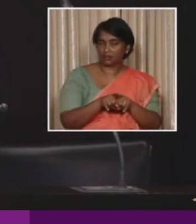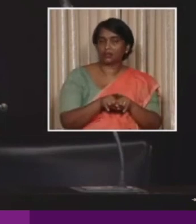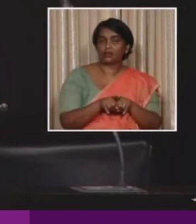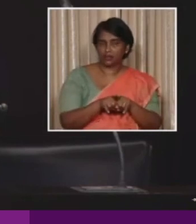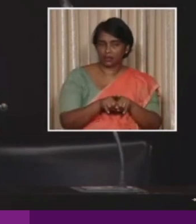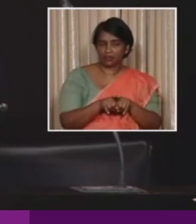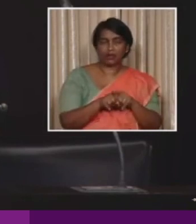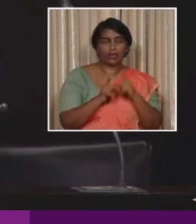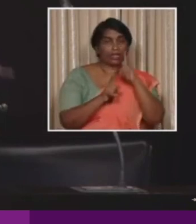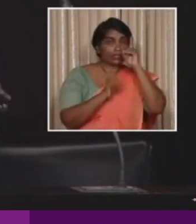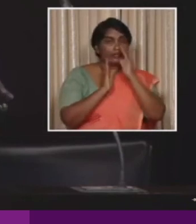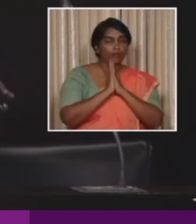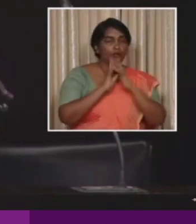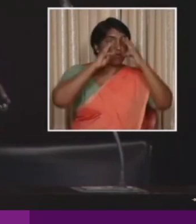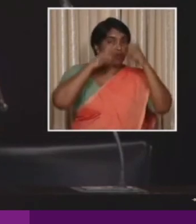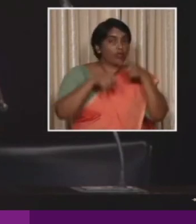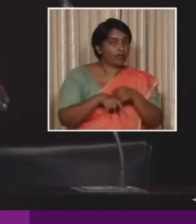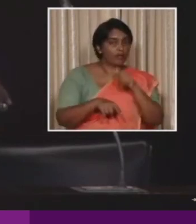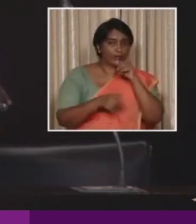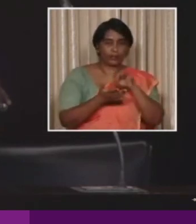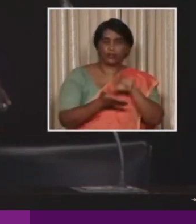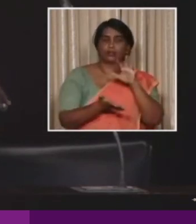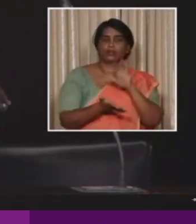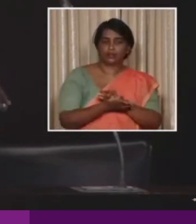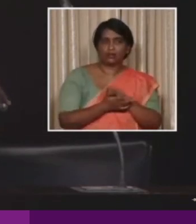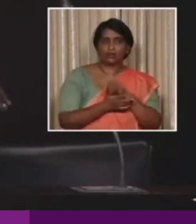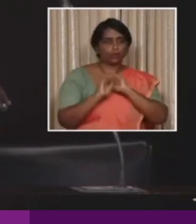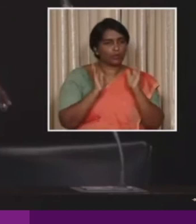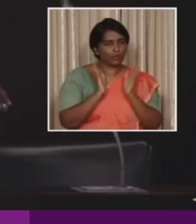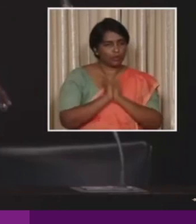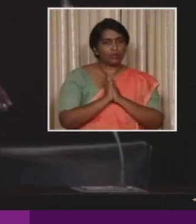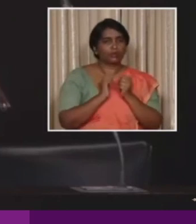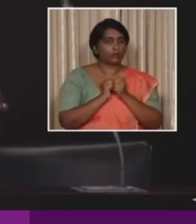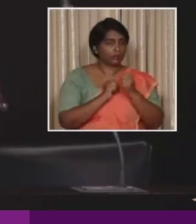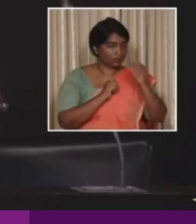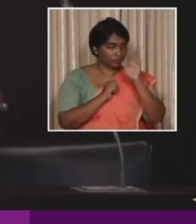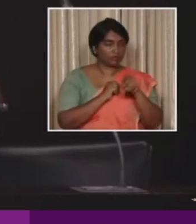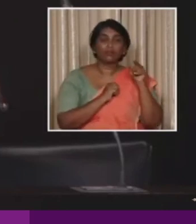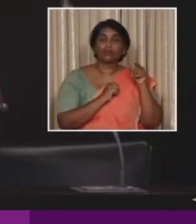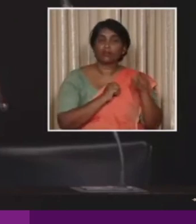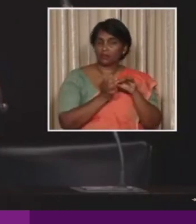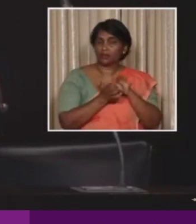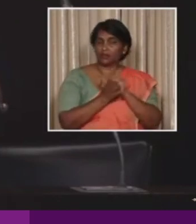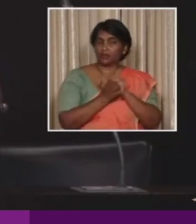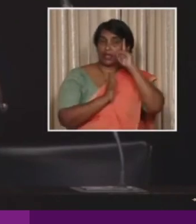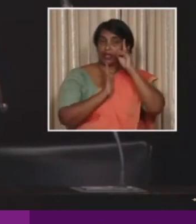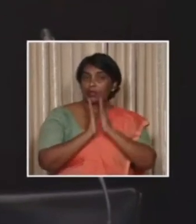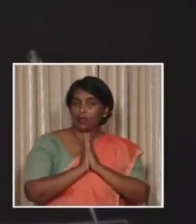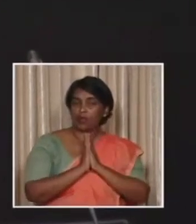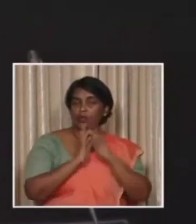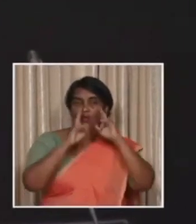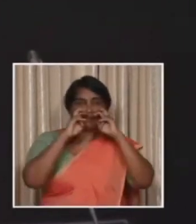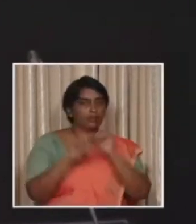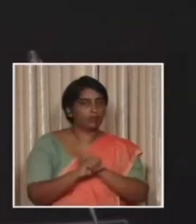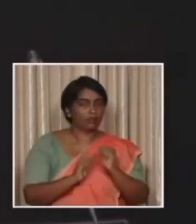சிவாலயம் இருந்ததுக்கான உறுதிப்பாட்டை அவர்கள் சொல்லியிருக்கிறார்கள். இவ்வளவும் நடந்த பிறகும் இந்த இடத்துல இருந்த சைவாலயத்தை இல்லை என்று சொல்லி பௌத்த விகாரை தான்